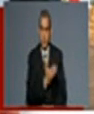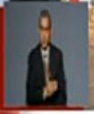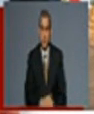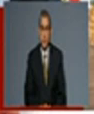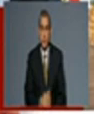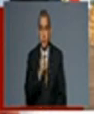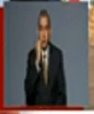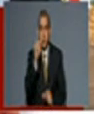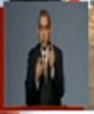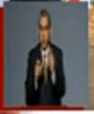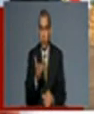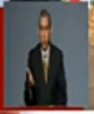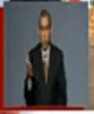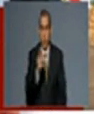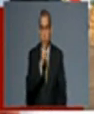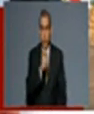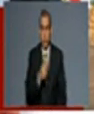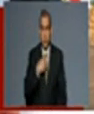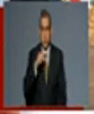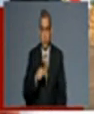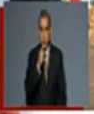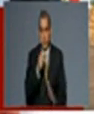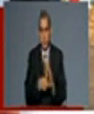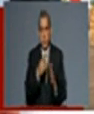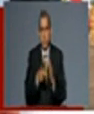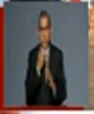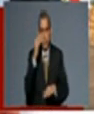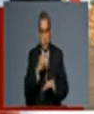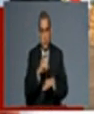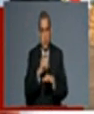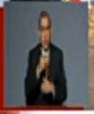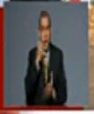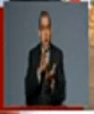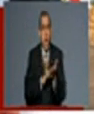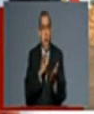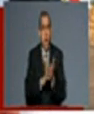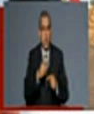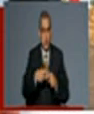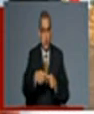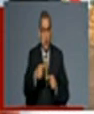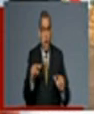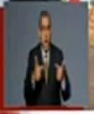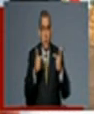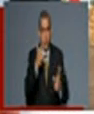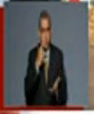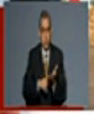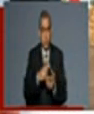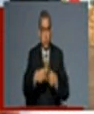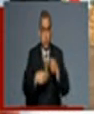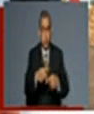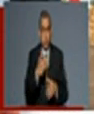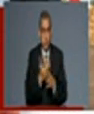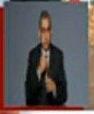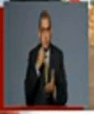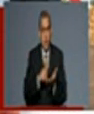صفقه ذخائر بسيطه جدا، قالوا سندخل وسنحارب وسنجتاح رفح مع بايدن او بدونه. فهي دوله